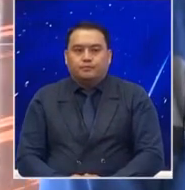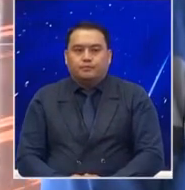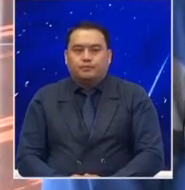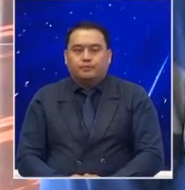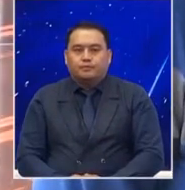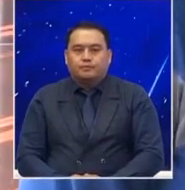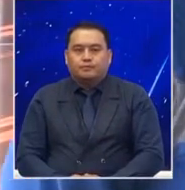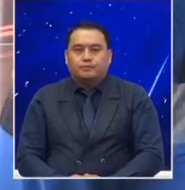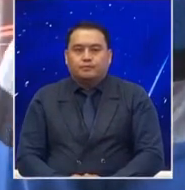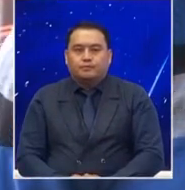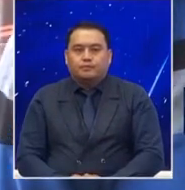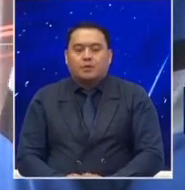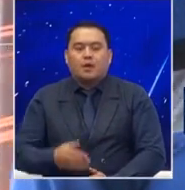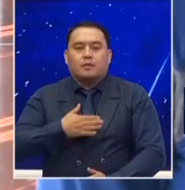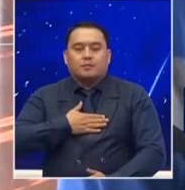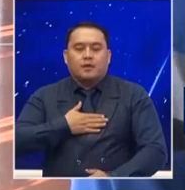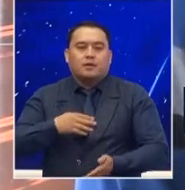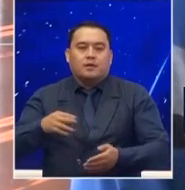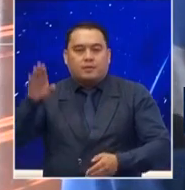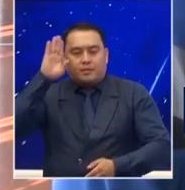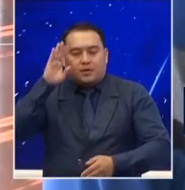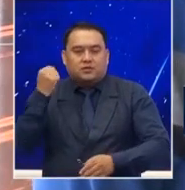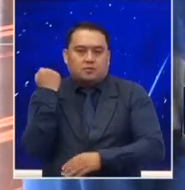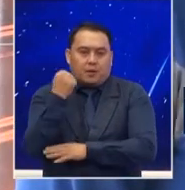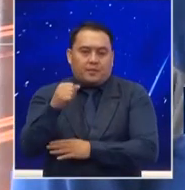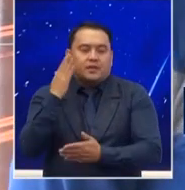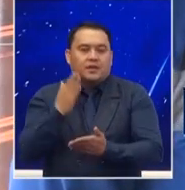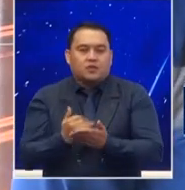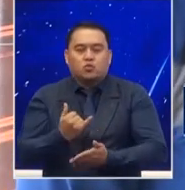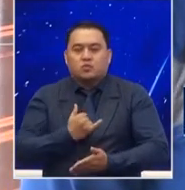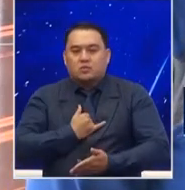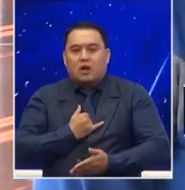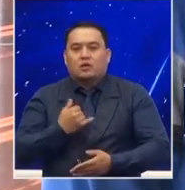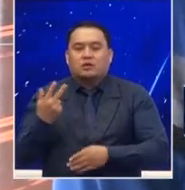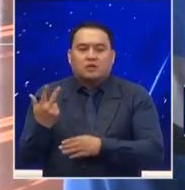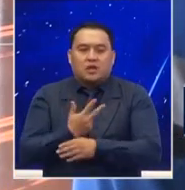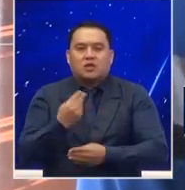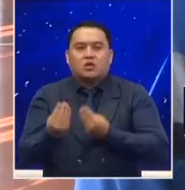просто бились до конца. Даже есть и победы у нас. Сейчас вот готовимся к